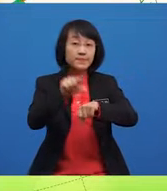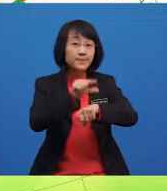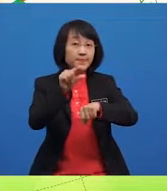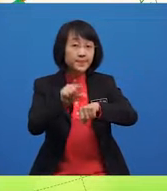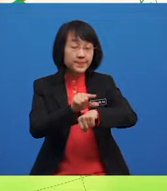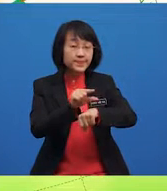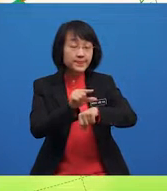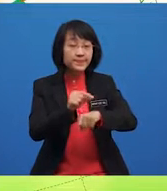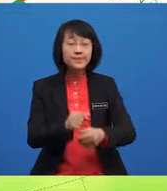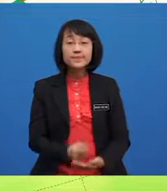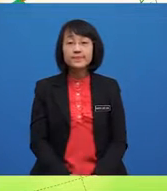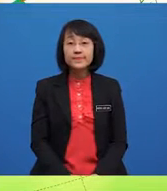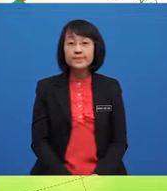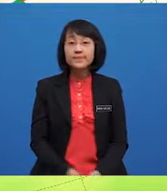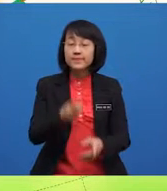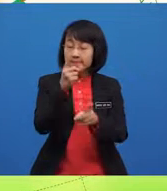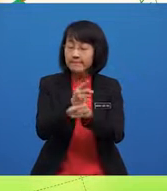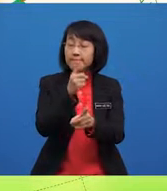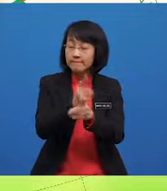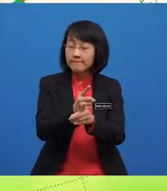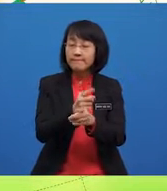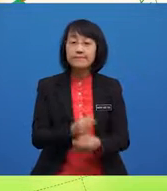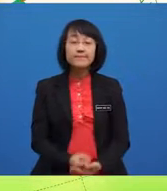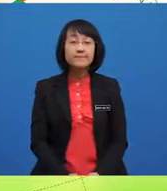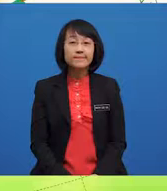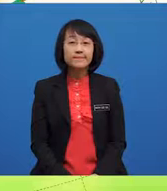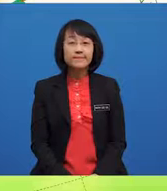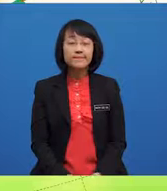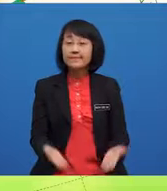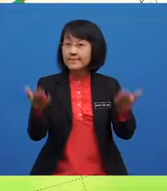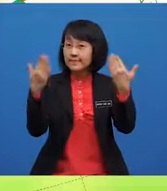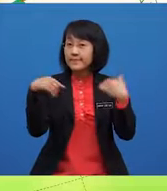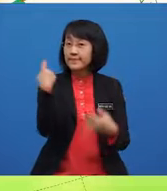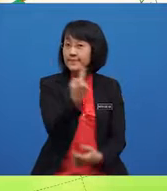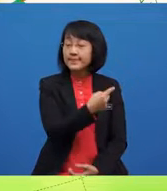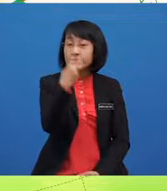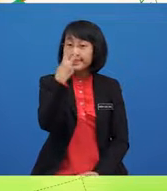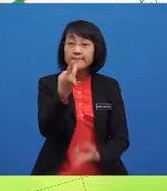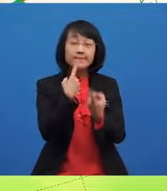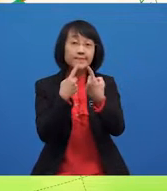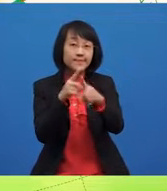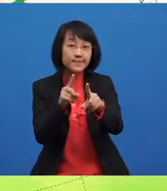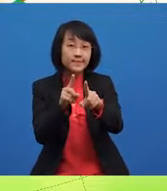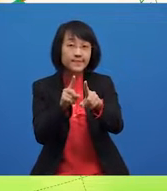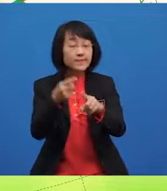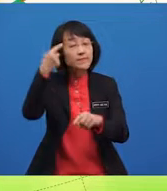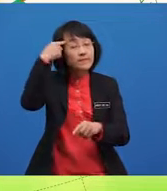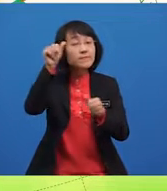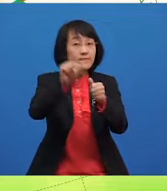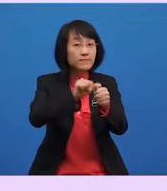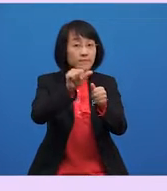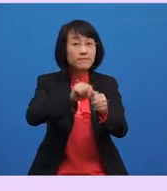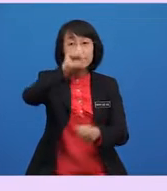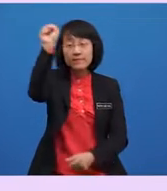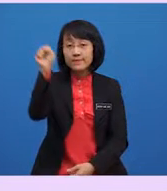digunakan adalah betul. Mari kita lihat jawapan bagi setiap